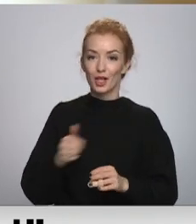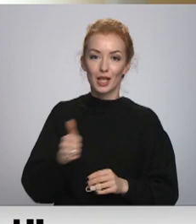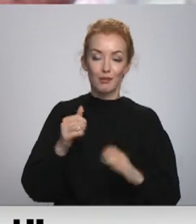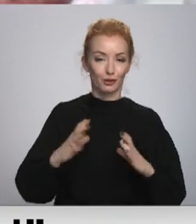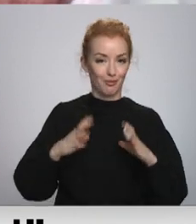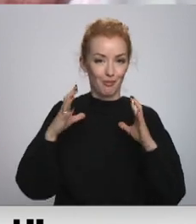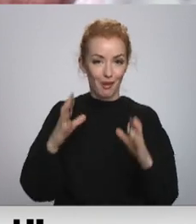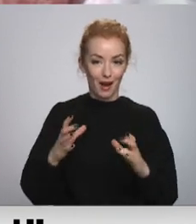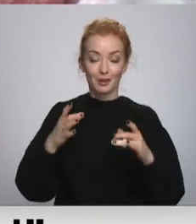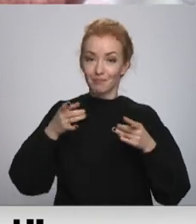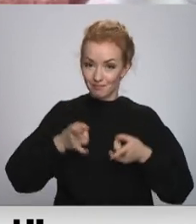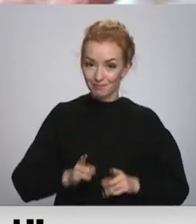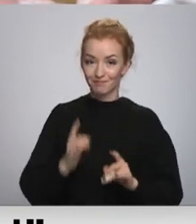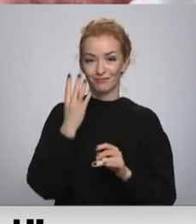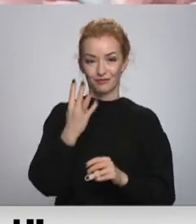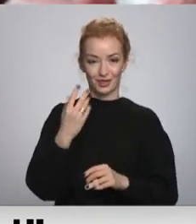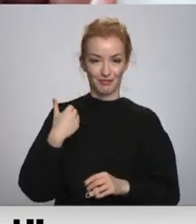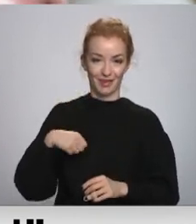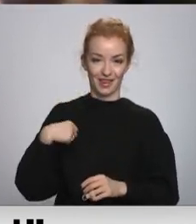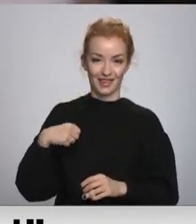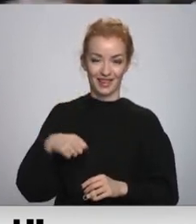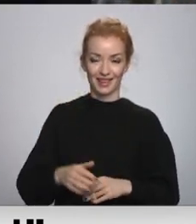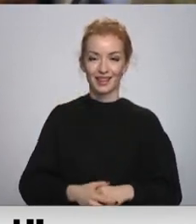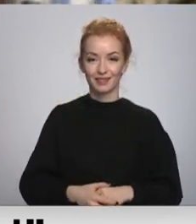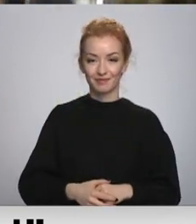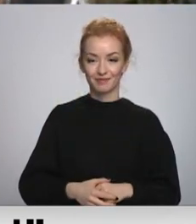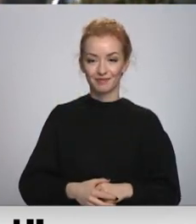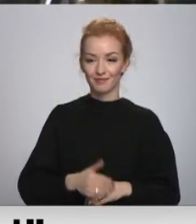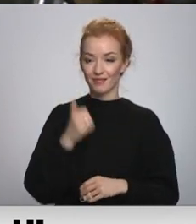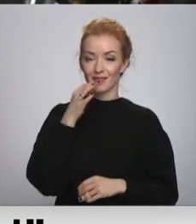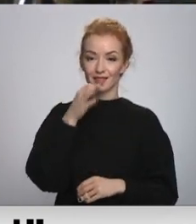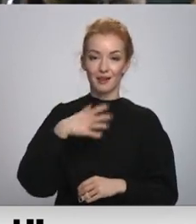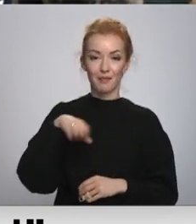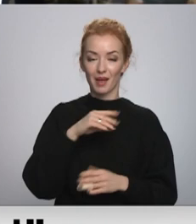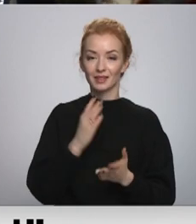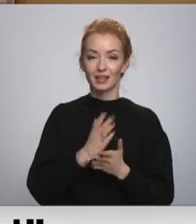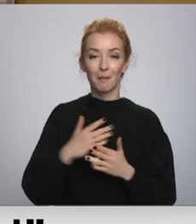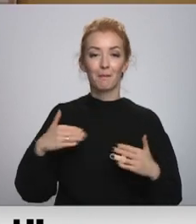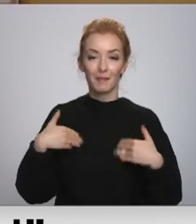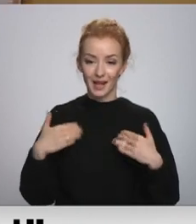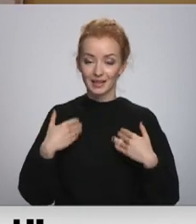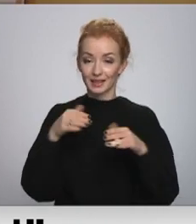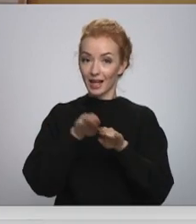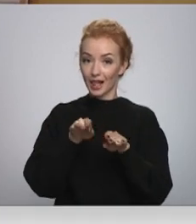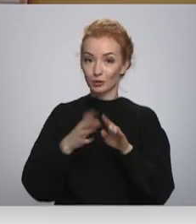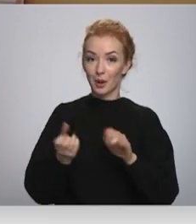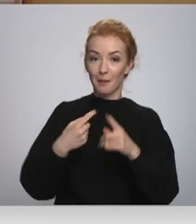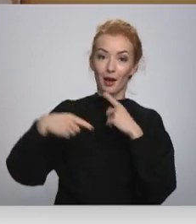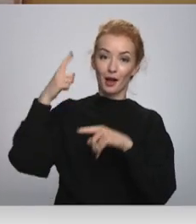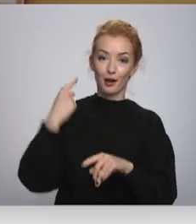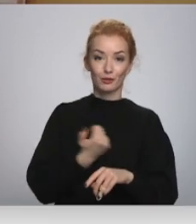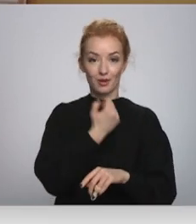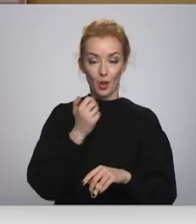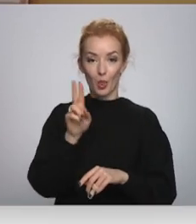bagāts. Pasaulē nāca 4 meitenes. Mēs par to esam tikai priecīgi. Ja salīdzinām ar pagājušo gadu, tad pagājušā gada